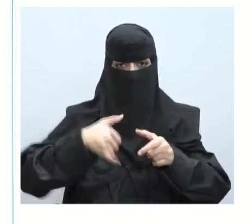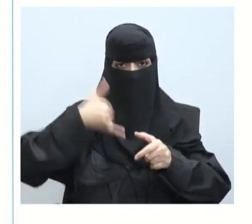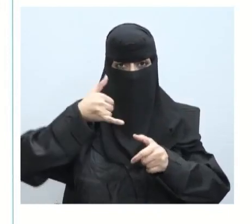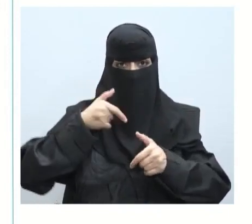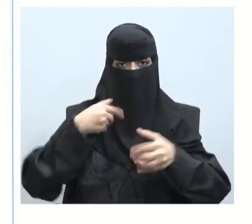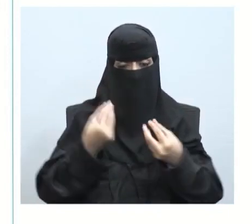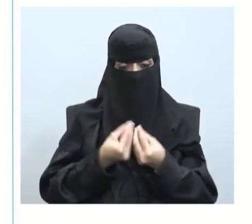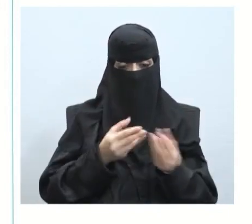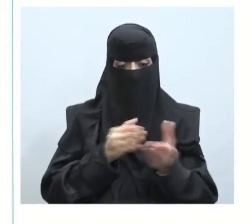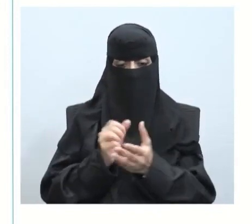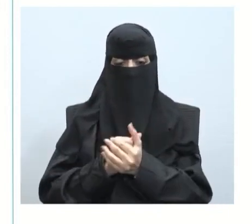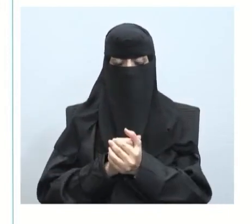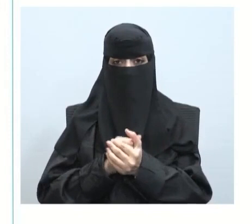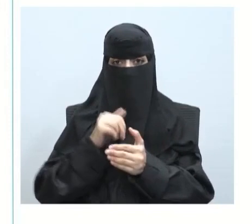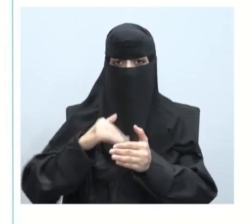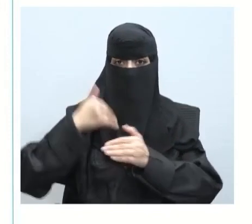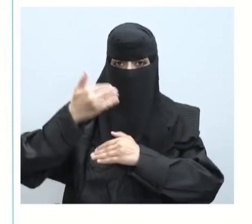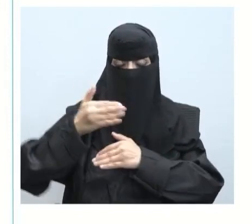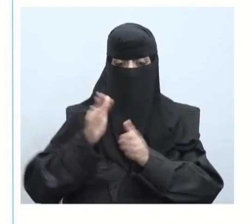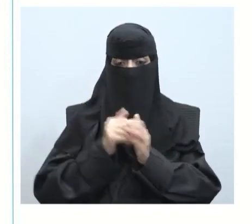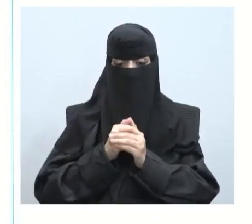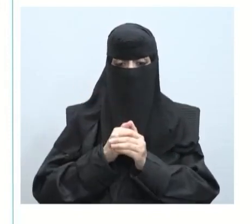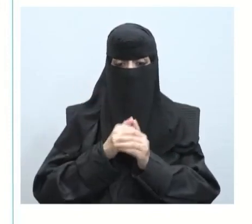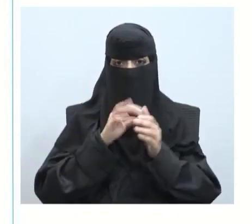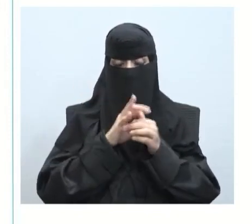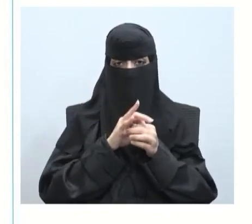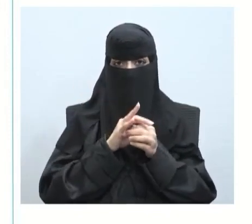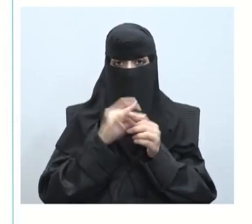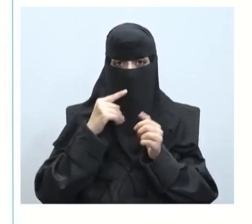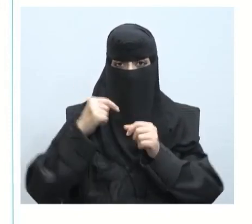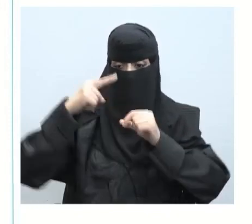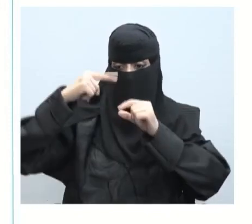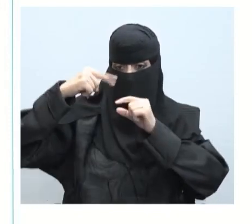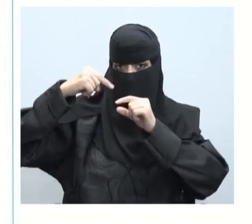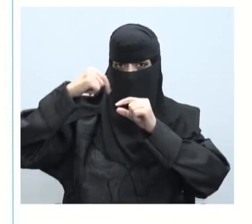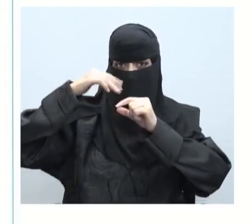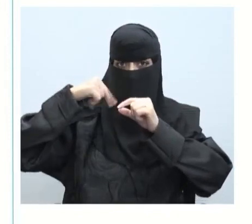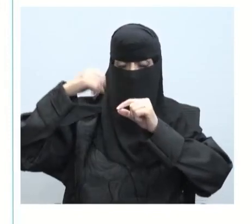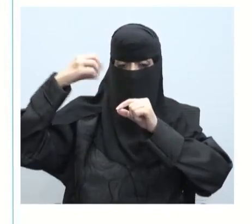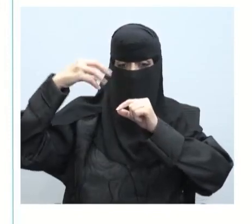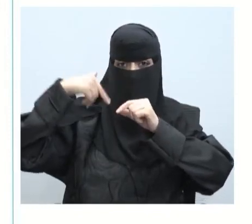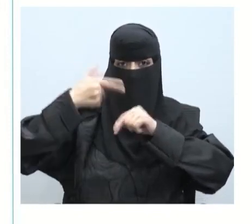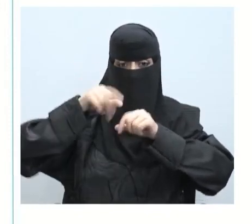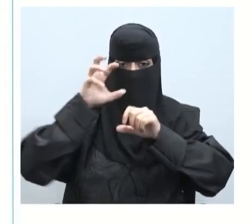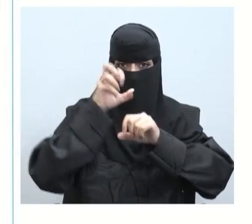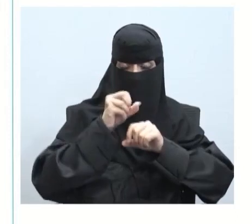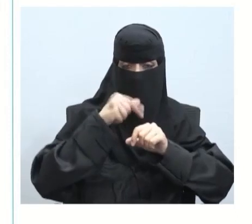مع البورد، بعد ذلك السنسر او مستشعر الاضاءه يتم تخزين